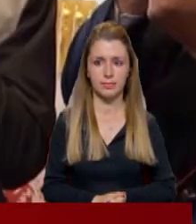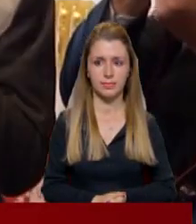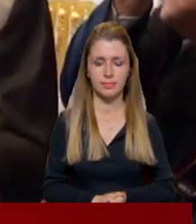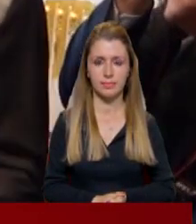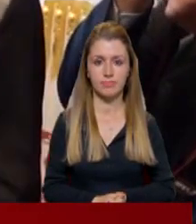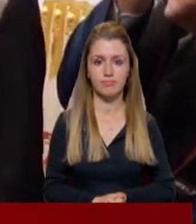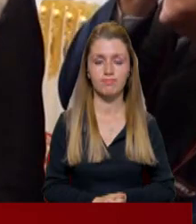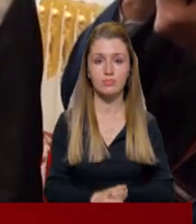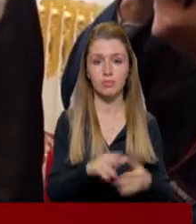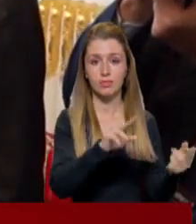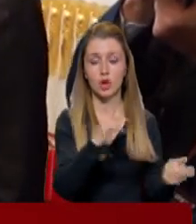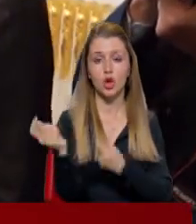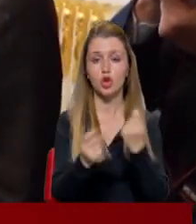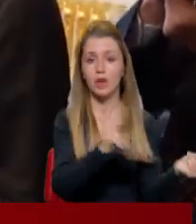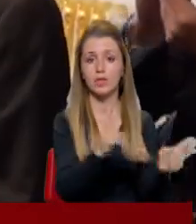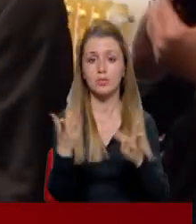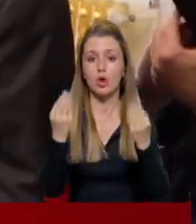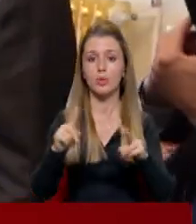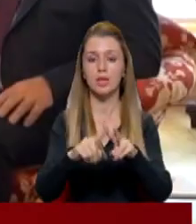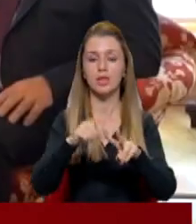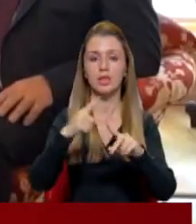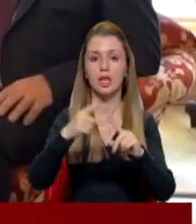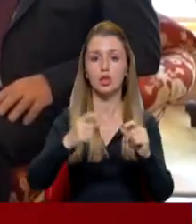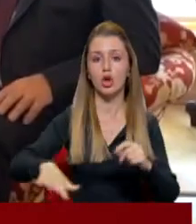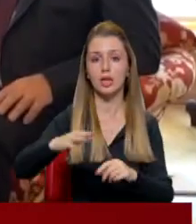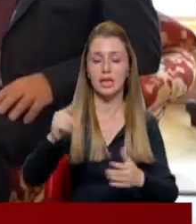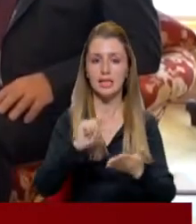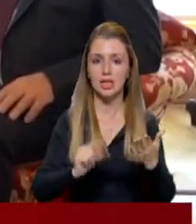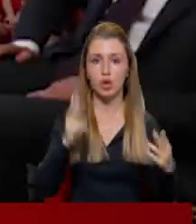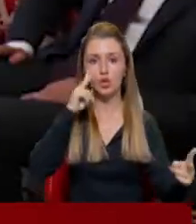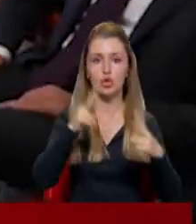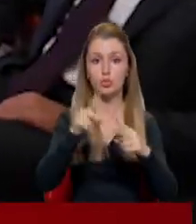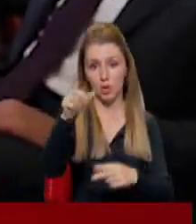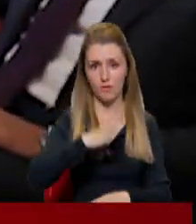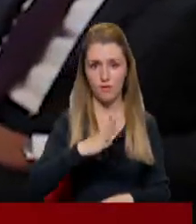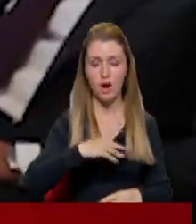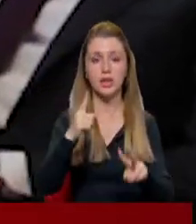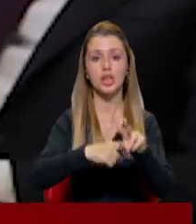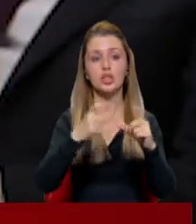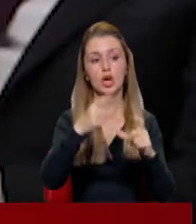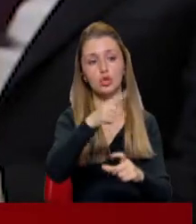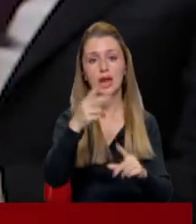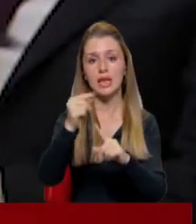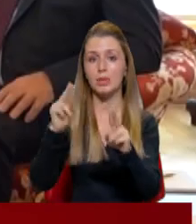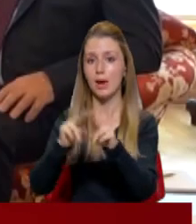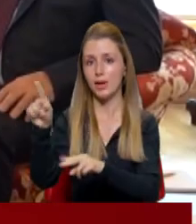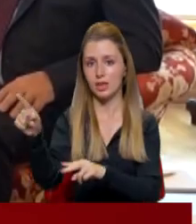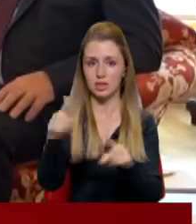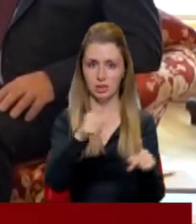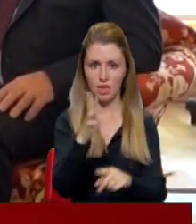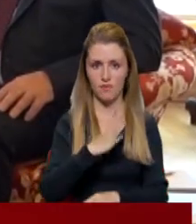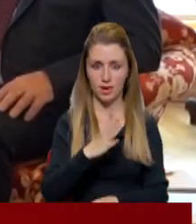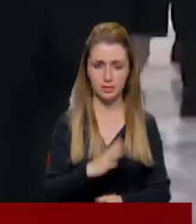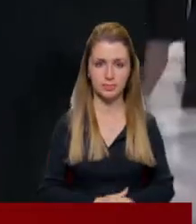henüz devir teslim yapılmadan NATO genel sekreteriyle görüşmede o yer aldı Yaşar Güler ile İbrahim kalınında